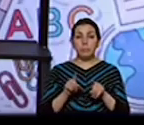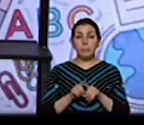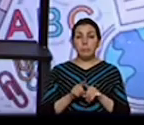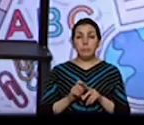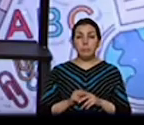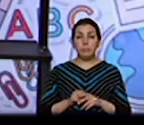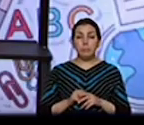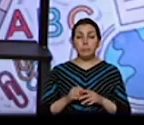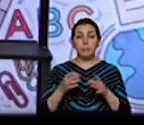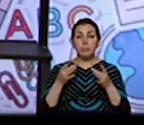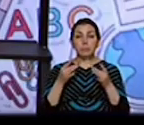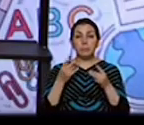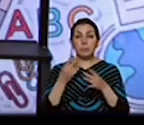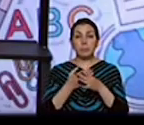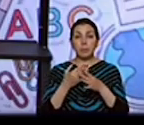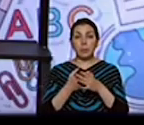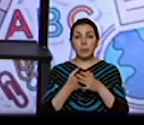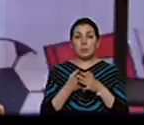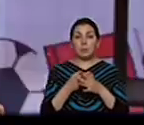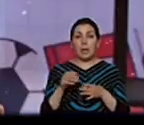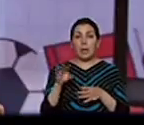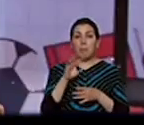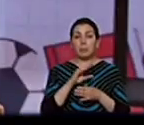yopishtirgich yordamida, bu hammada bor bolajonlar.